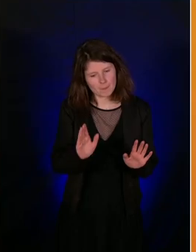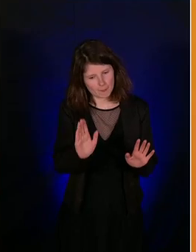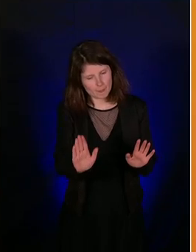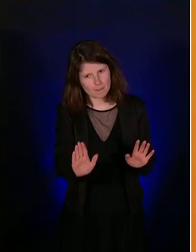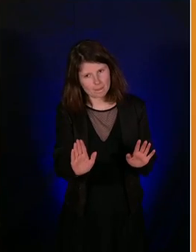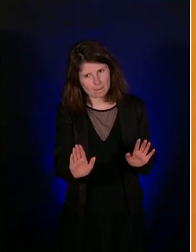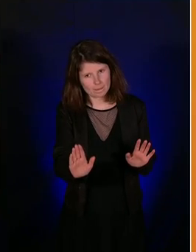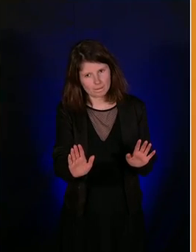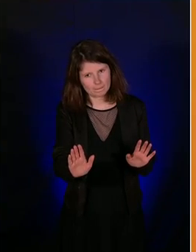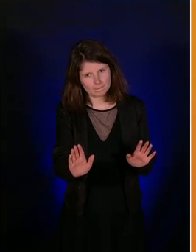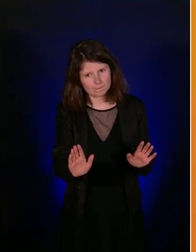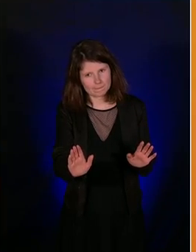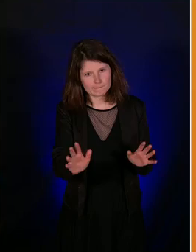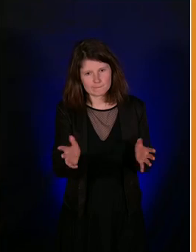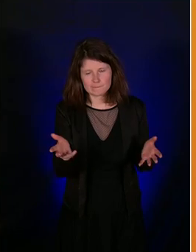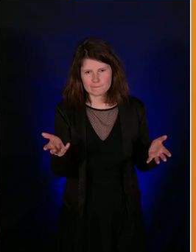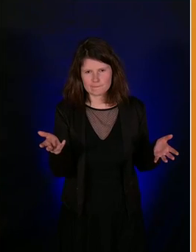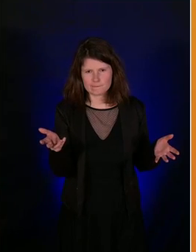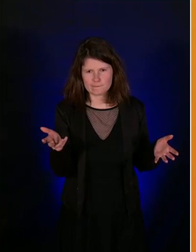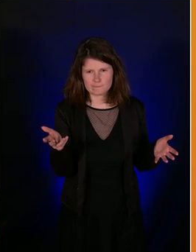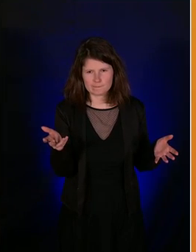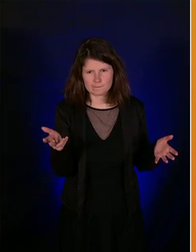donc qui c'est qui